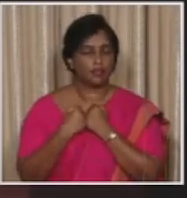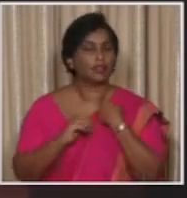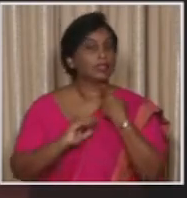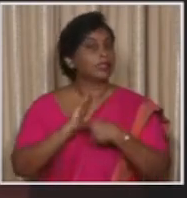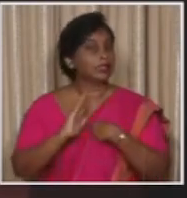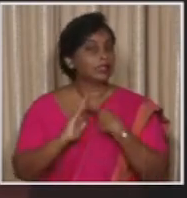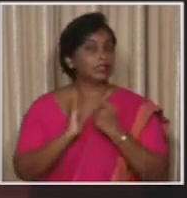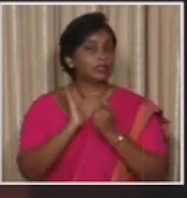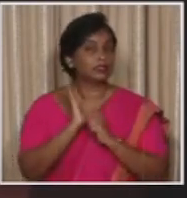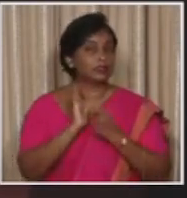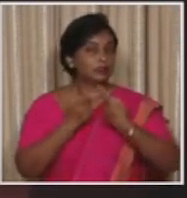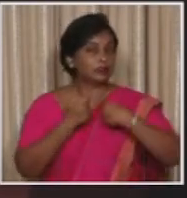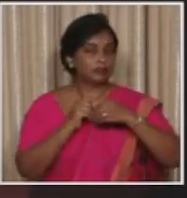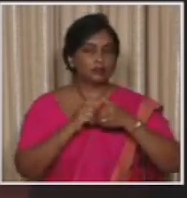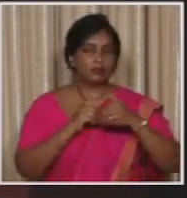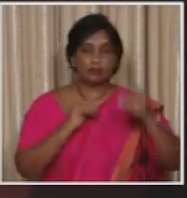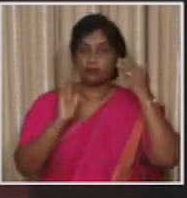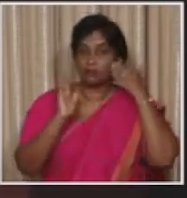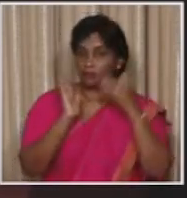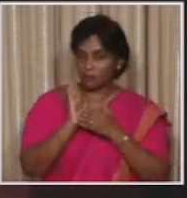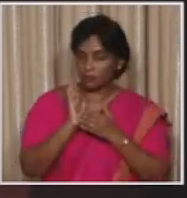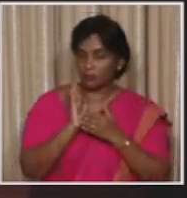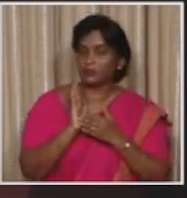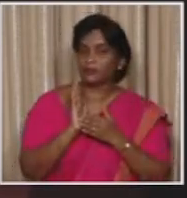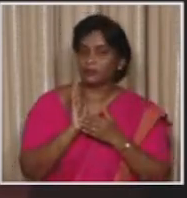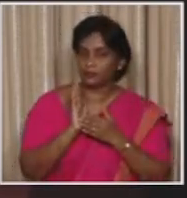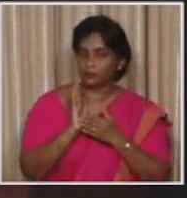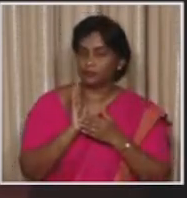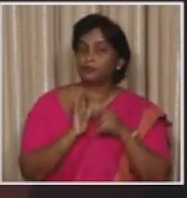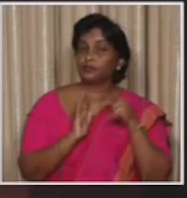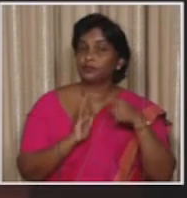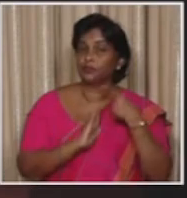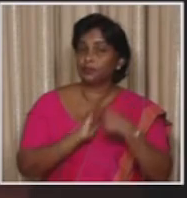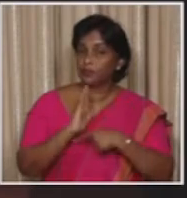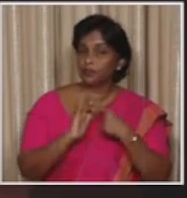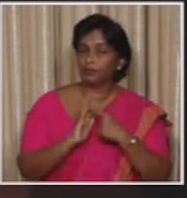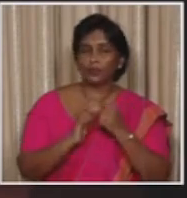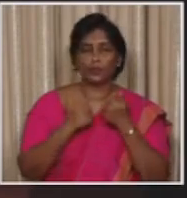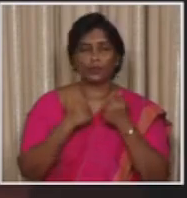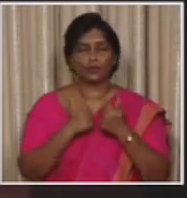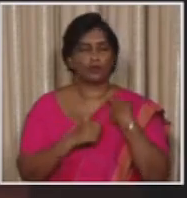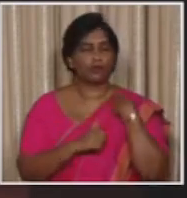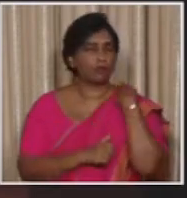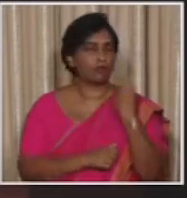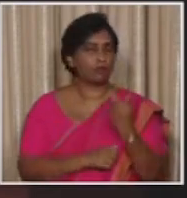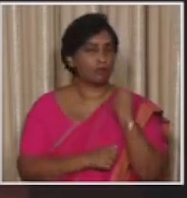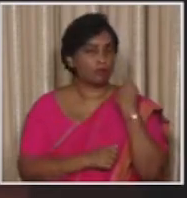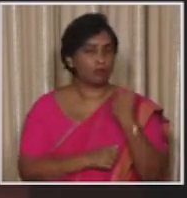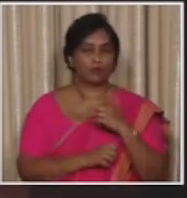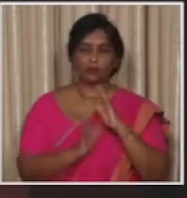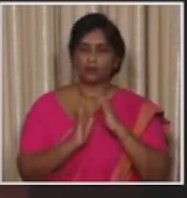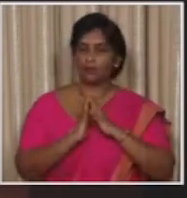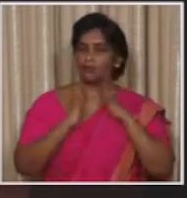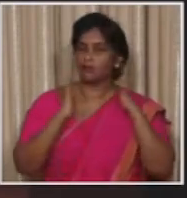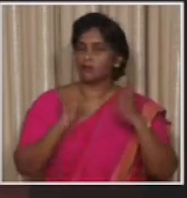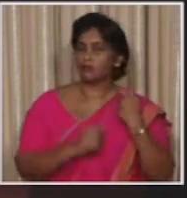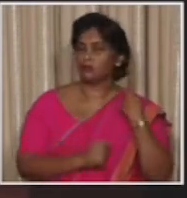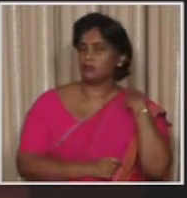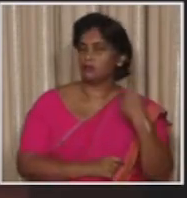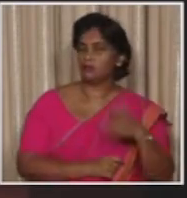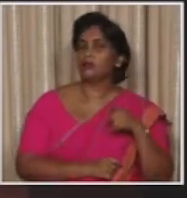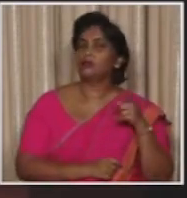දේශීය ණය ප්‍රතිව්‍යුහගතකරණය තුළ මේ රටේ සුපිරි පෝෂතුන්, සුපිරි කෝටිපතියන් වන